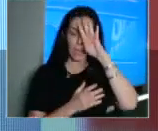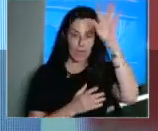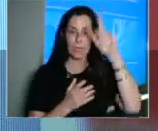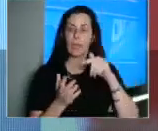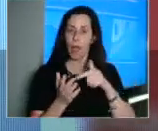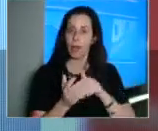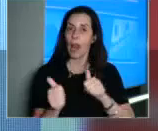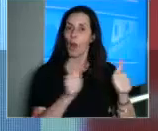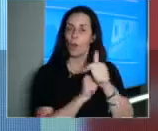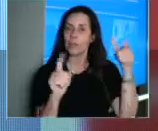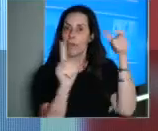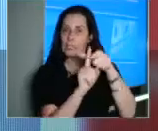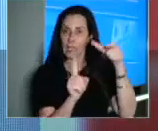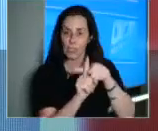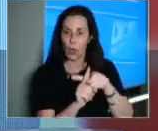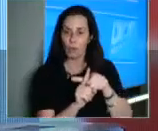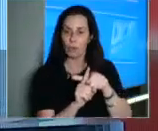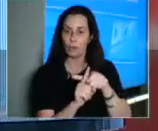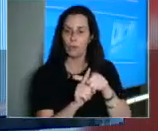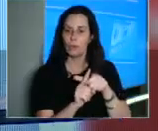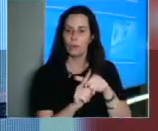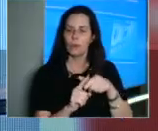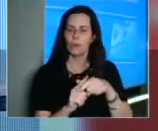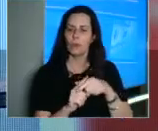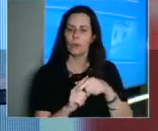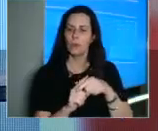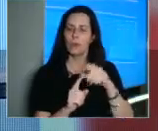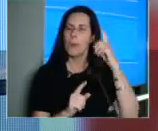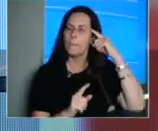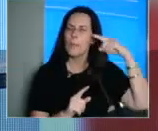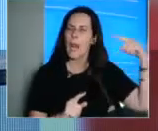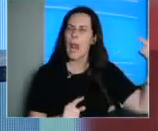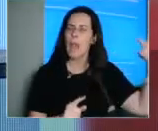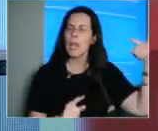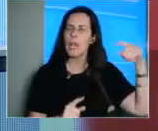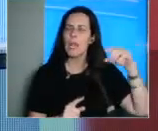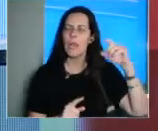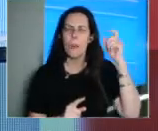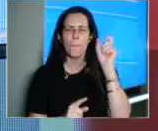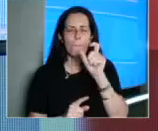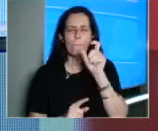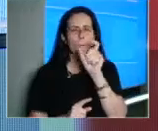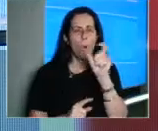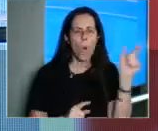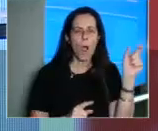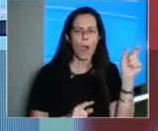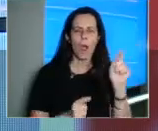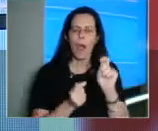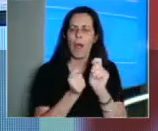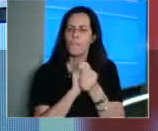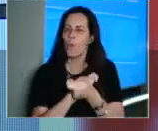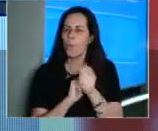את הסנקציות. ועוד משהו אחד, מגלי מוח, חוקרים הצליחו להפיק דיבור מניתוח